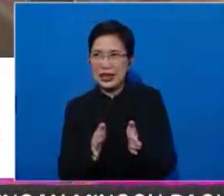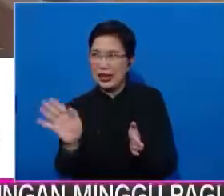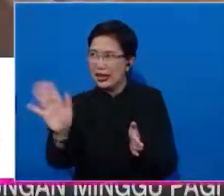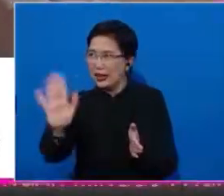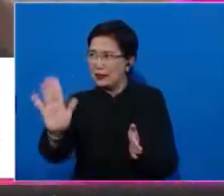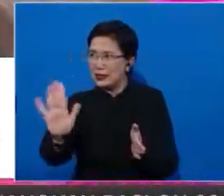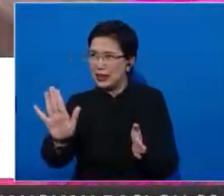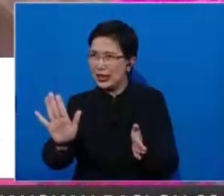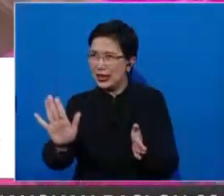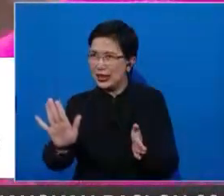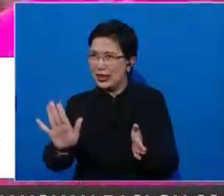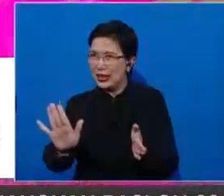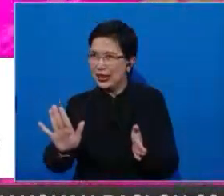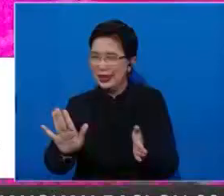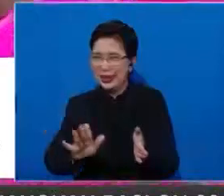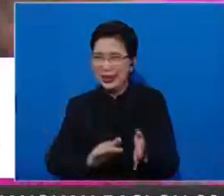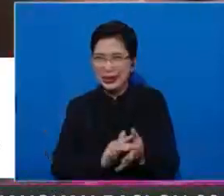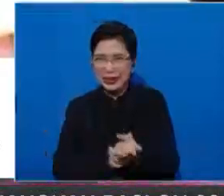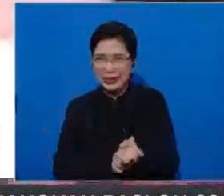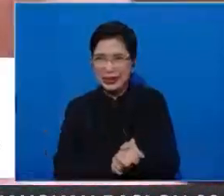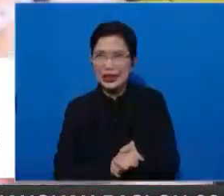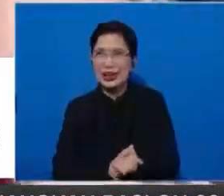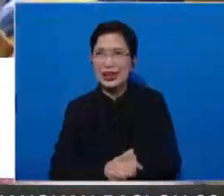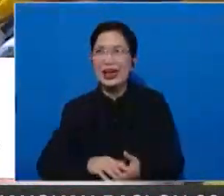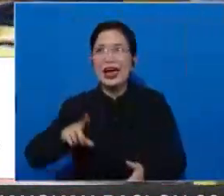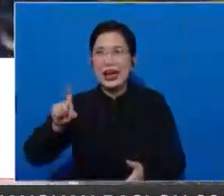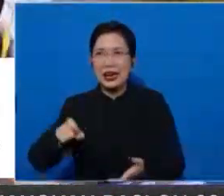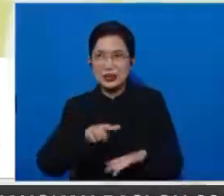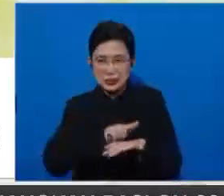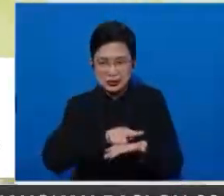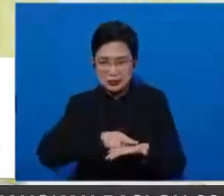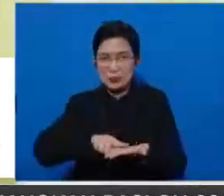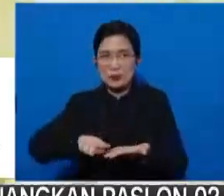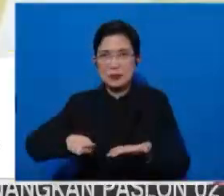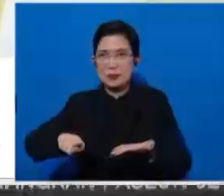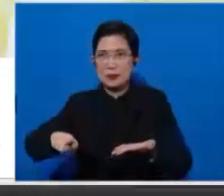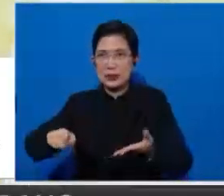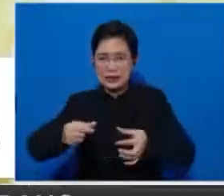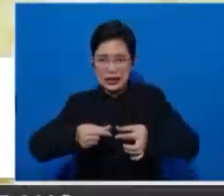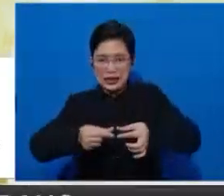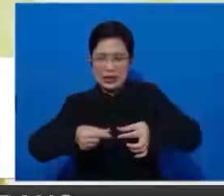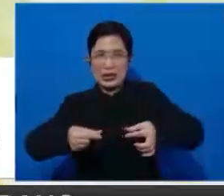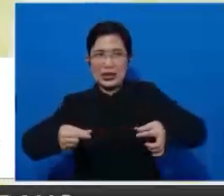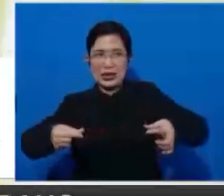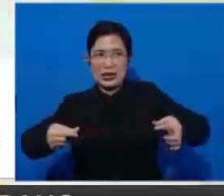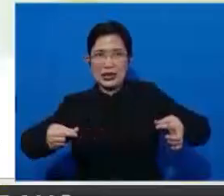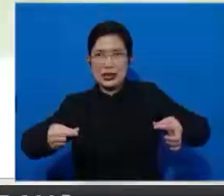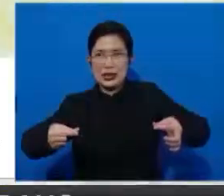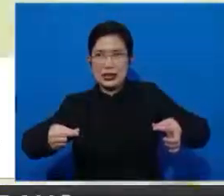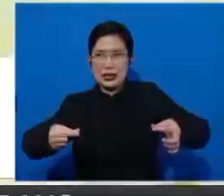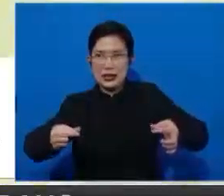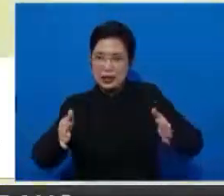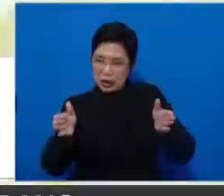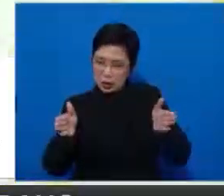dijemur menyusut. Seperti usus hancur malahan yang patah-patah kayaknya nggak layak buat dijual. Betul. Tapi kalau panjang seperti ini, ketika